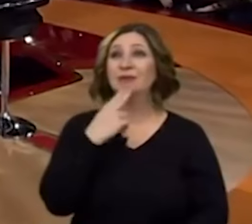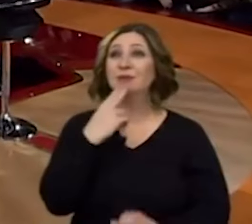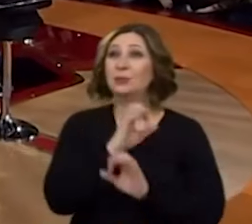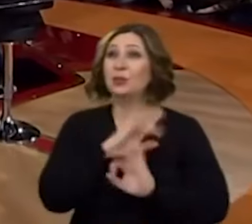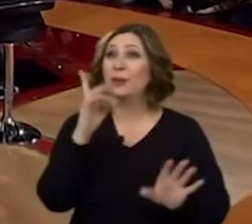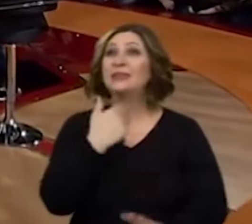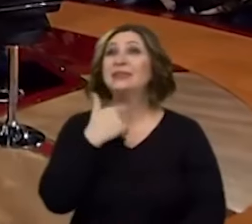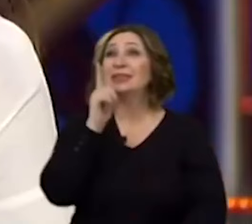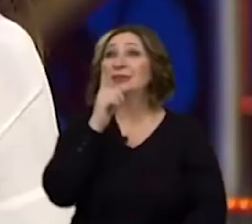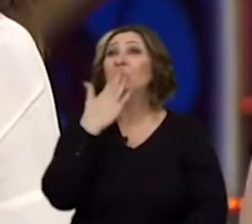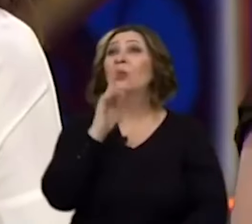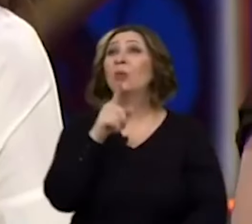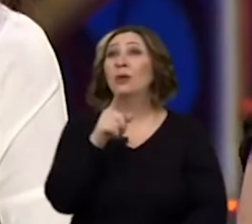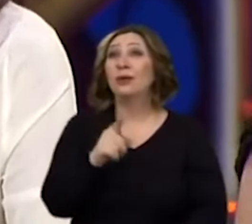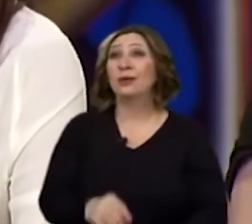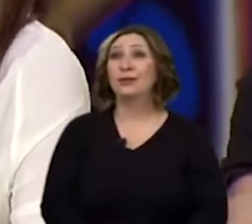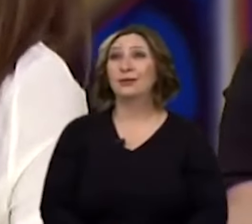mükemmel bir sesi yok mu?